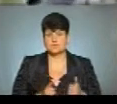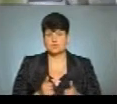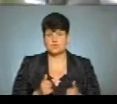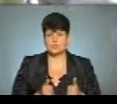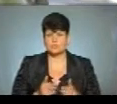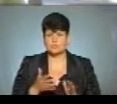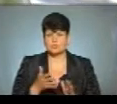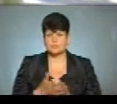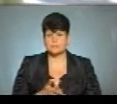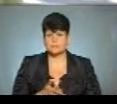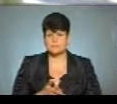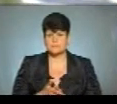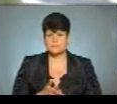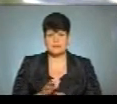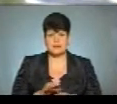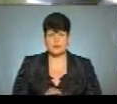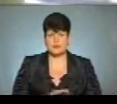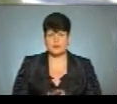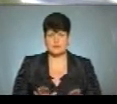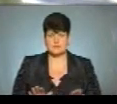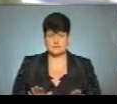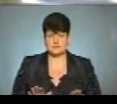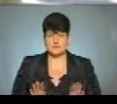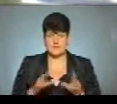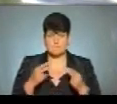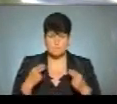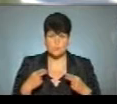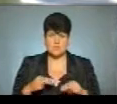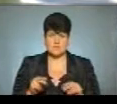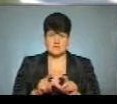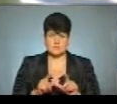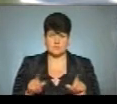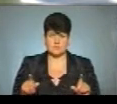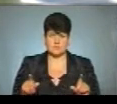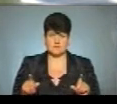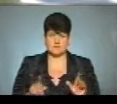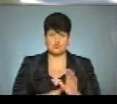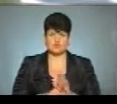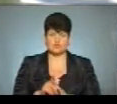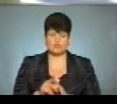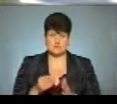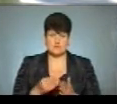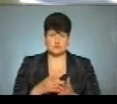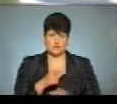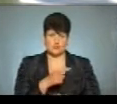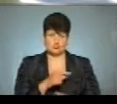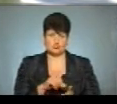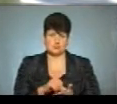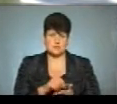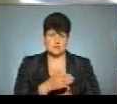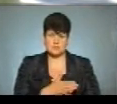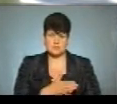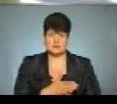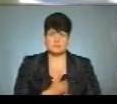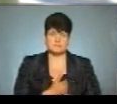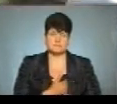конкурс через ProZorro не проводиться. Продається об'єкт за стартовою ціною тому учаснику,